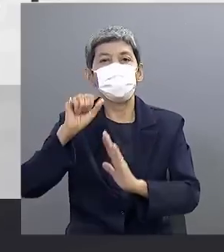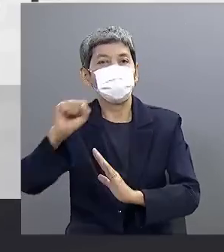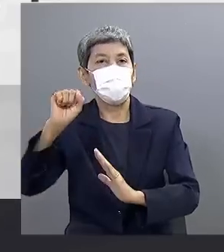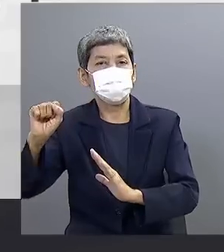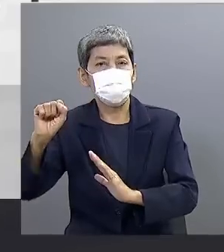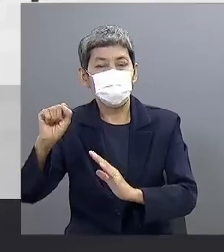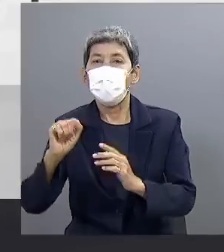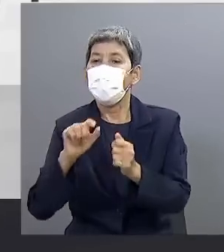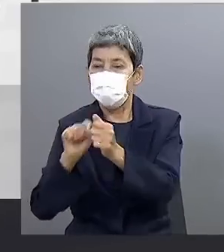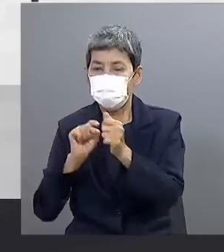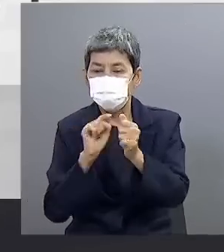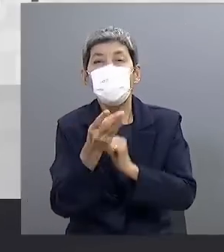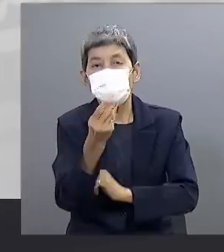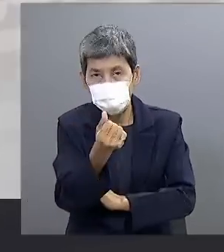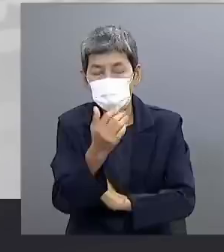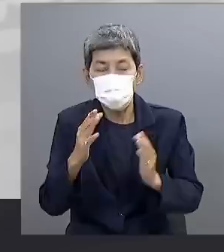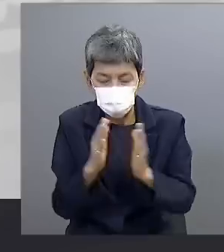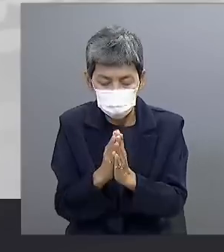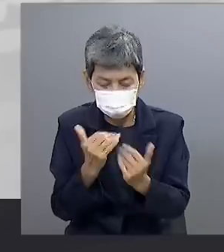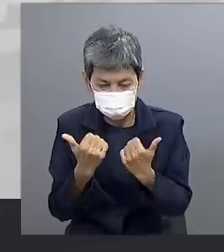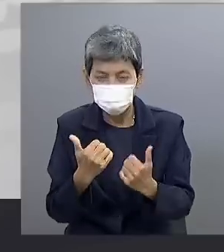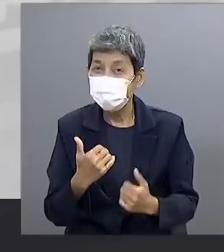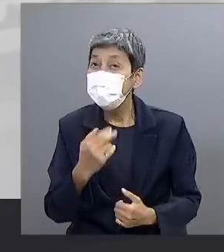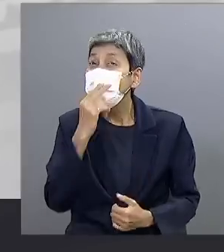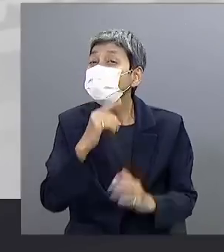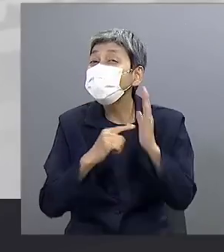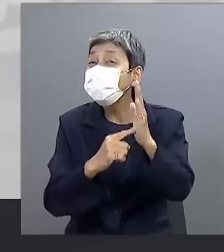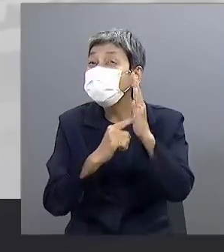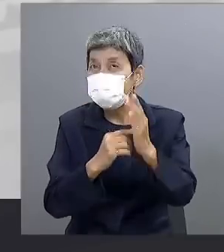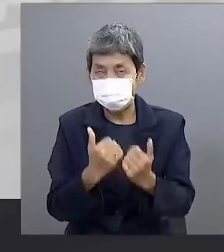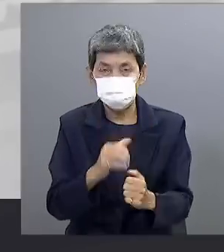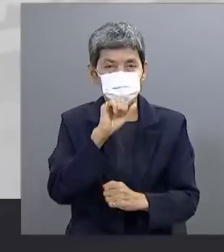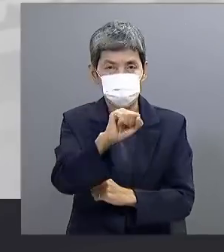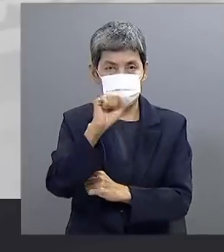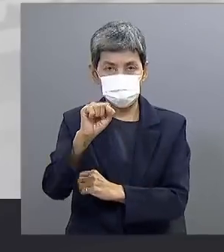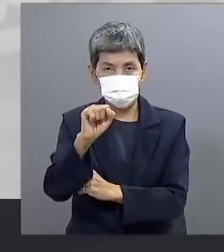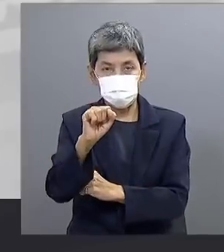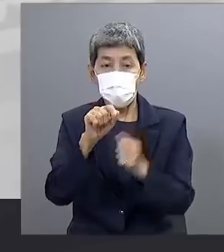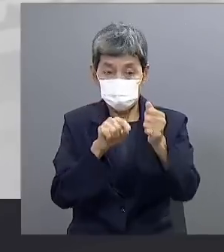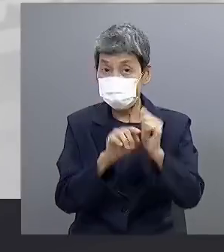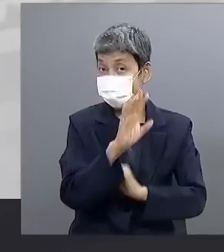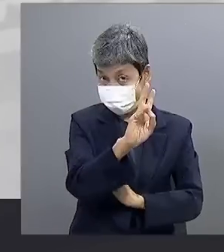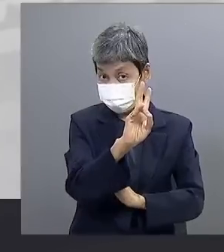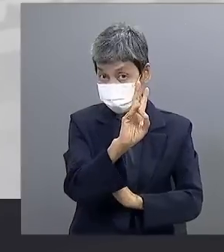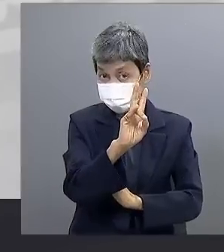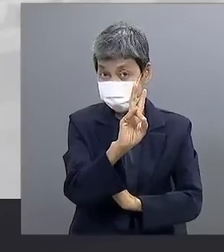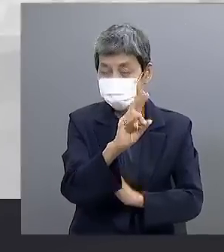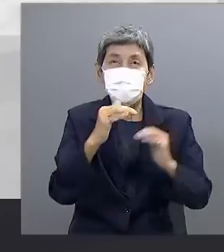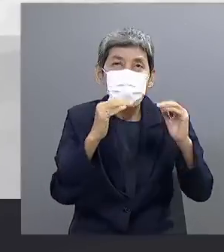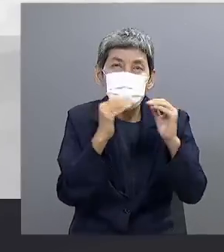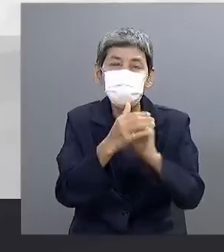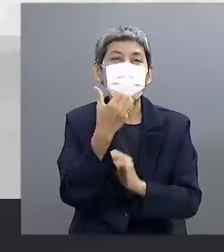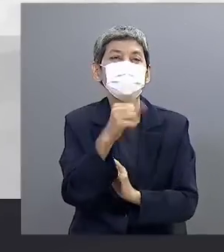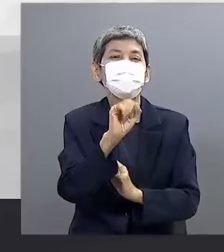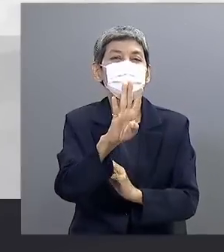นั้นได้อีกด้วยกรณีตัวอย่างค่ะได้ส.ส.เขต7คนก็จะเท่ากับ14ลบ7เ